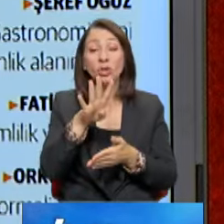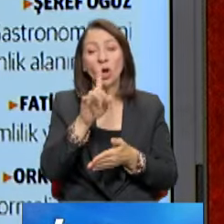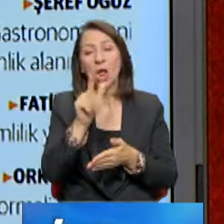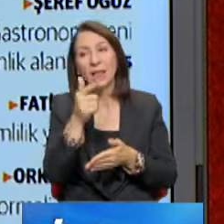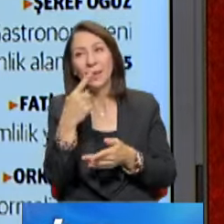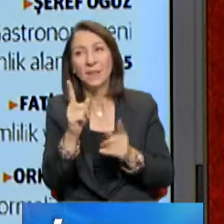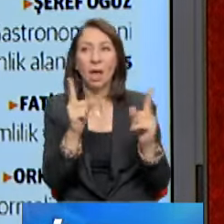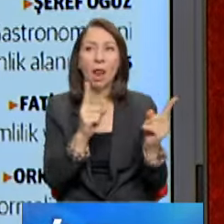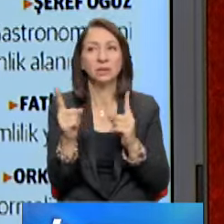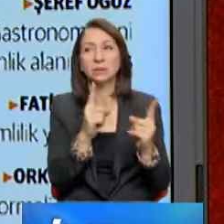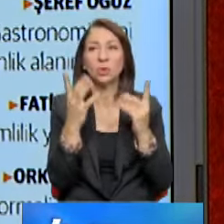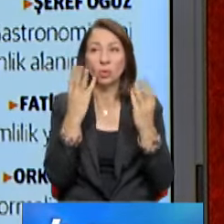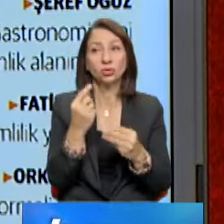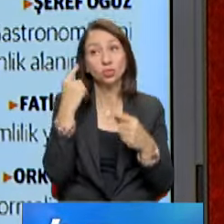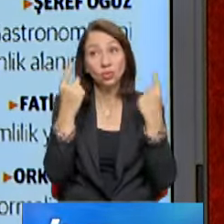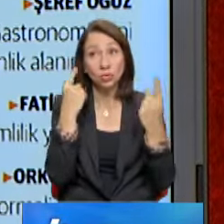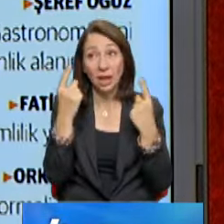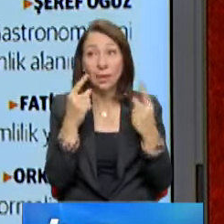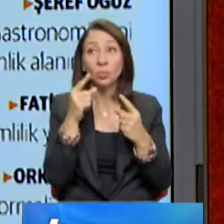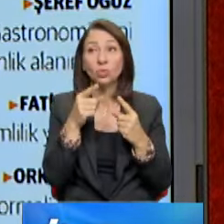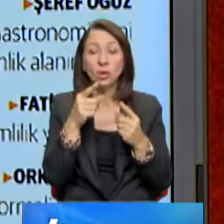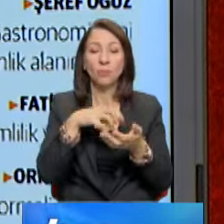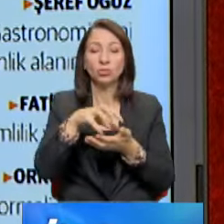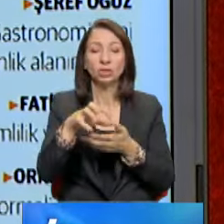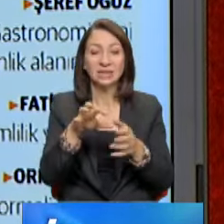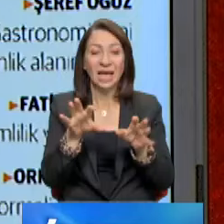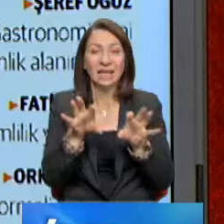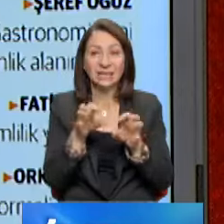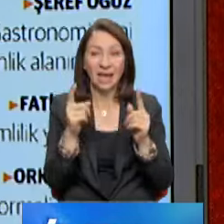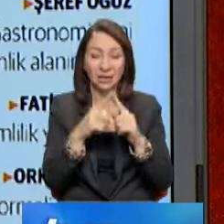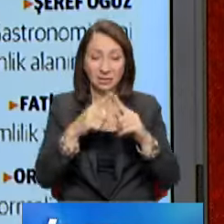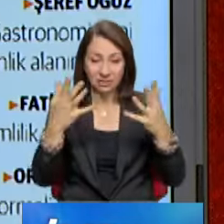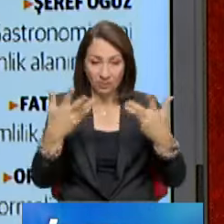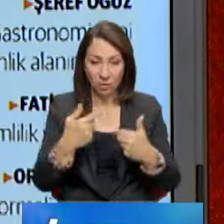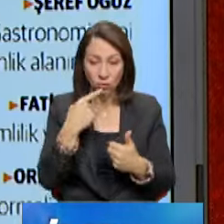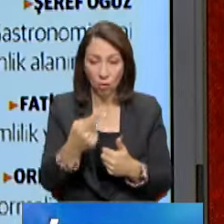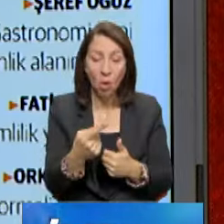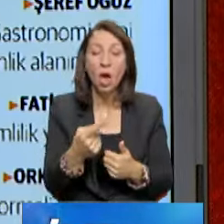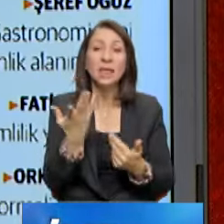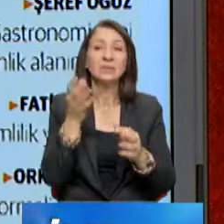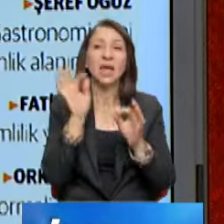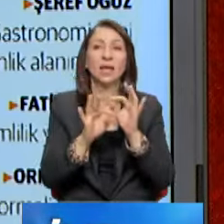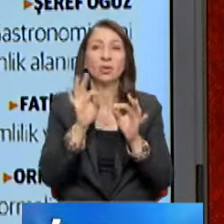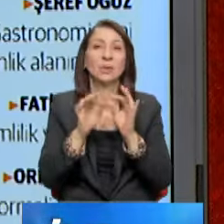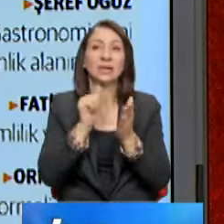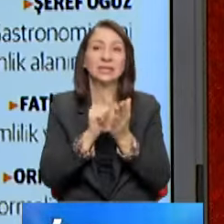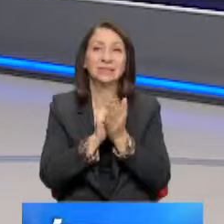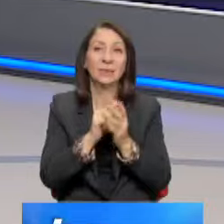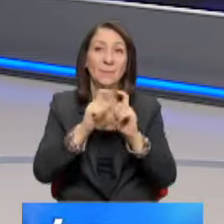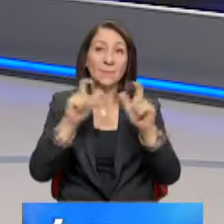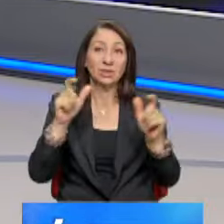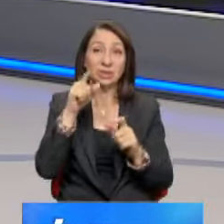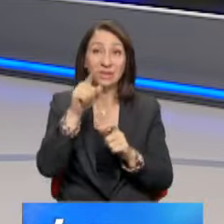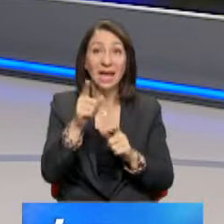14-16 bin lira arasında olacağı varsayımıyla bunun da bütçeye etkisi hesaplanıyor diyor. Nasıl bir ekonomi gazetesi?